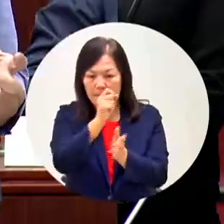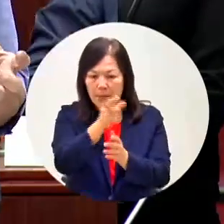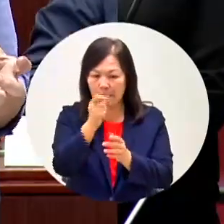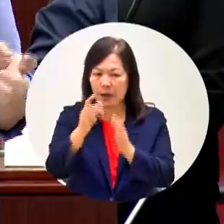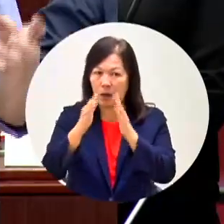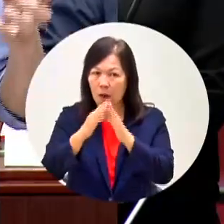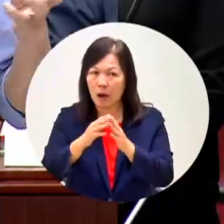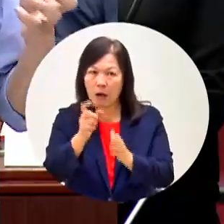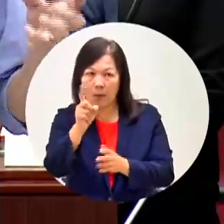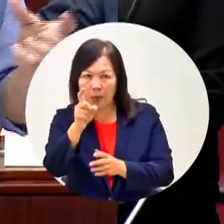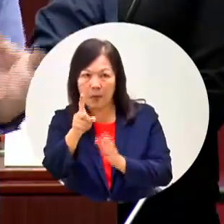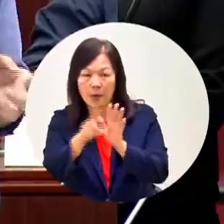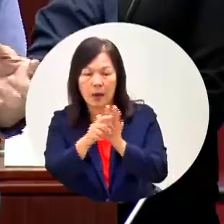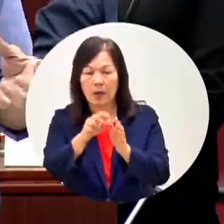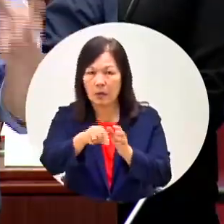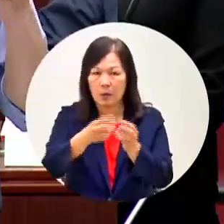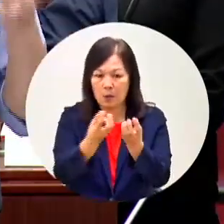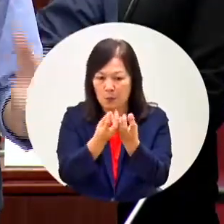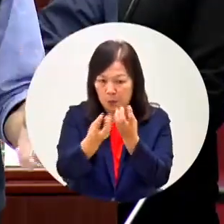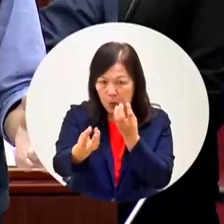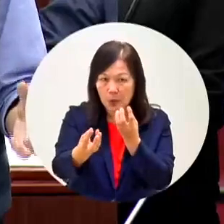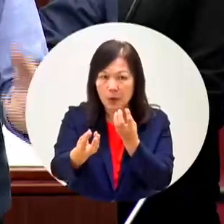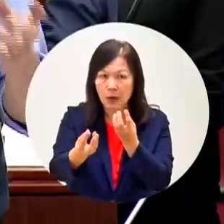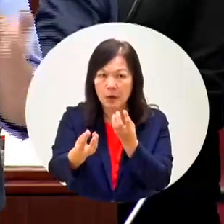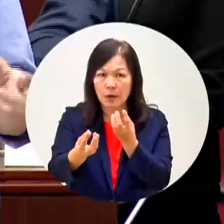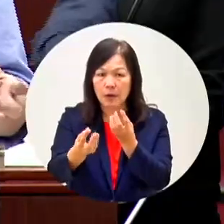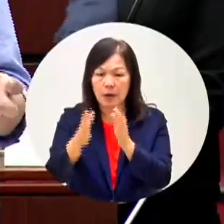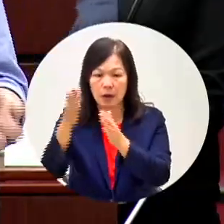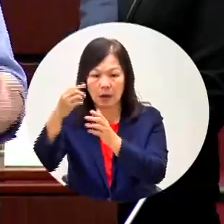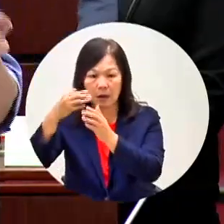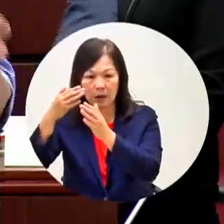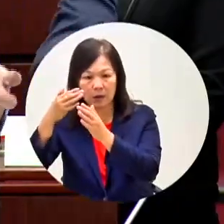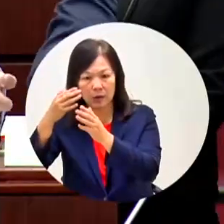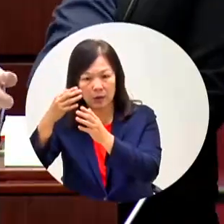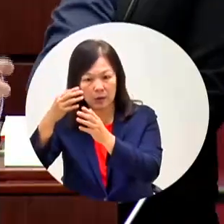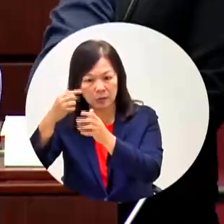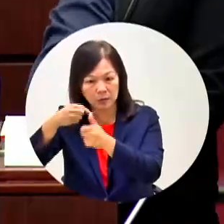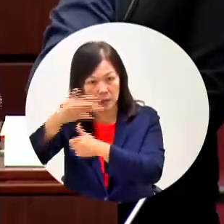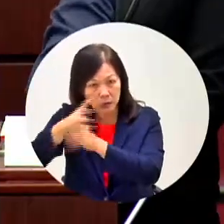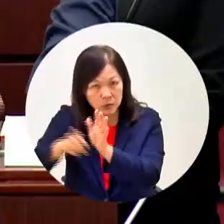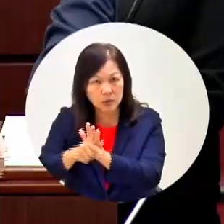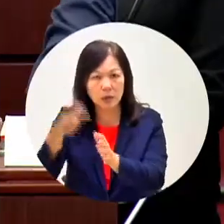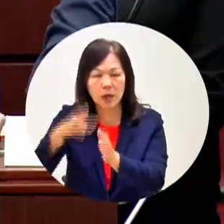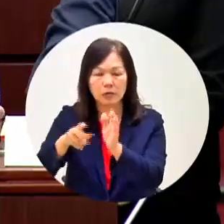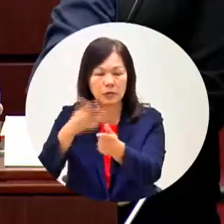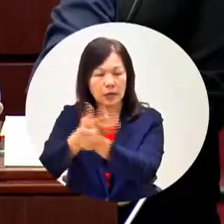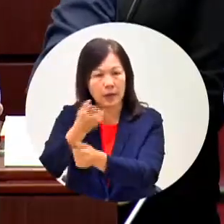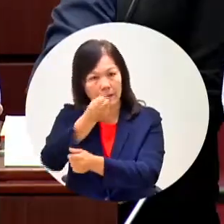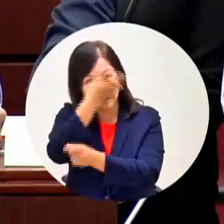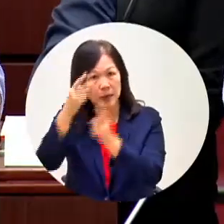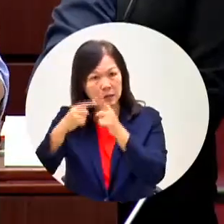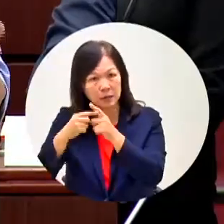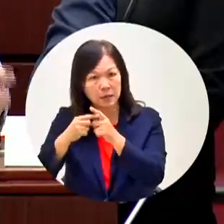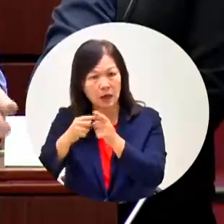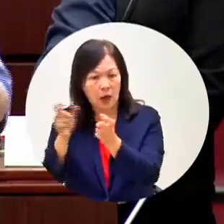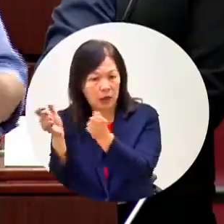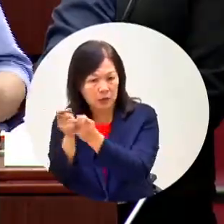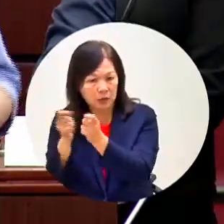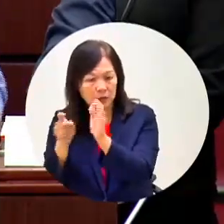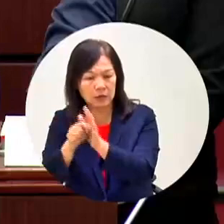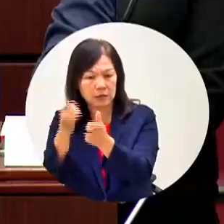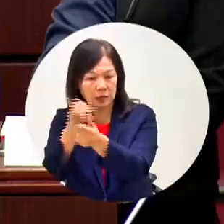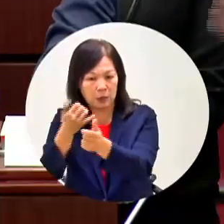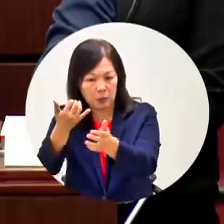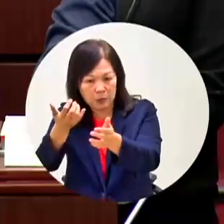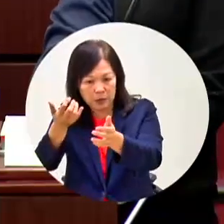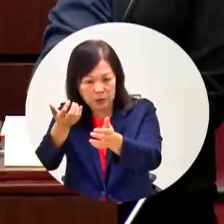闲置的这些教室也好，空屋也好，有没有办法让年轻人暂时在没有结婚之前，有一个可以